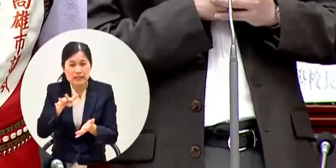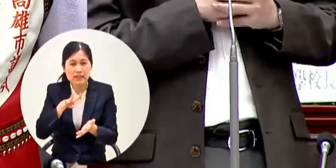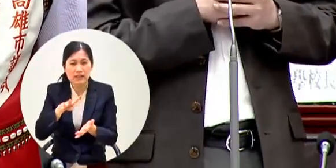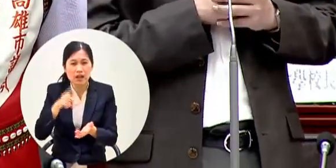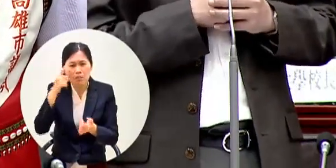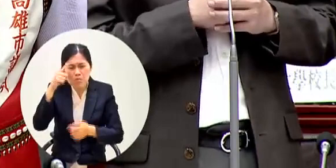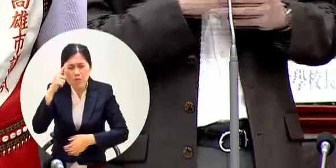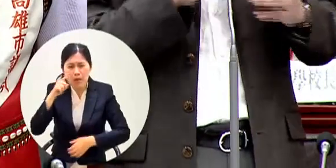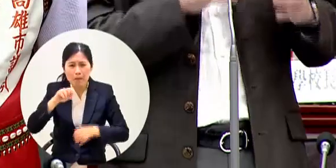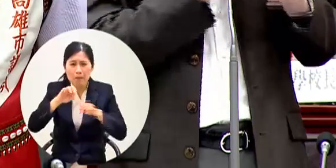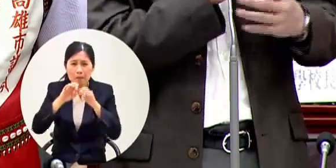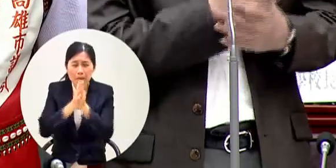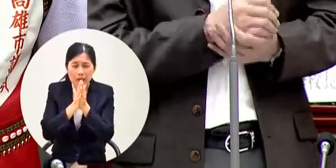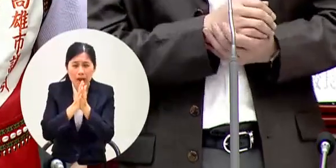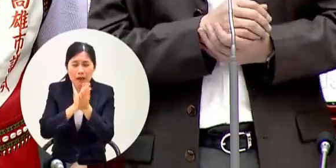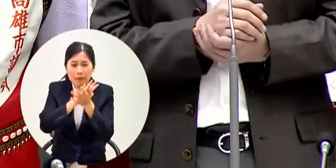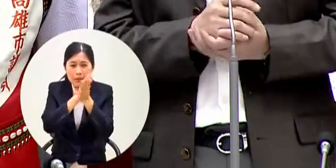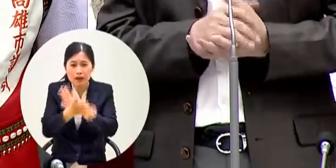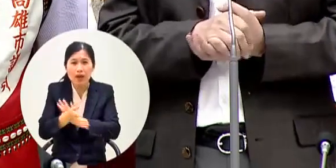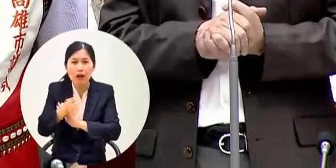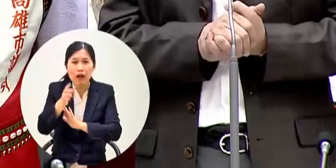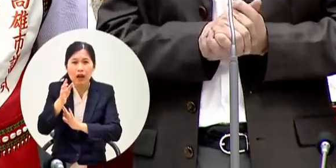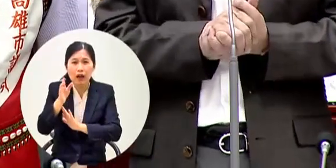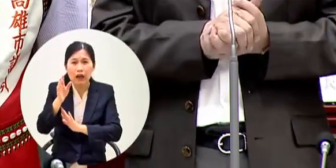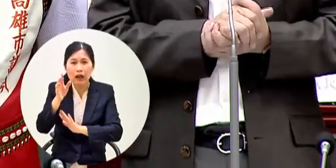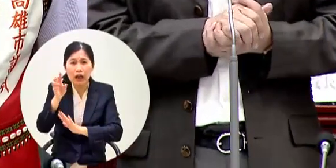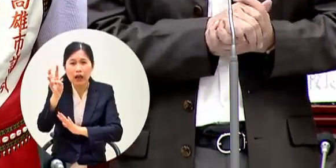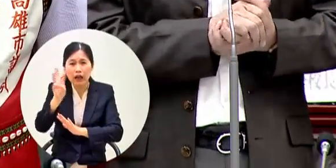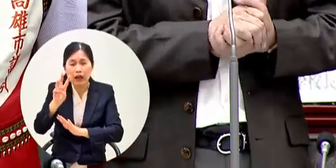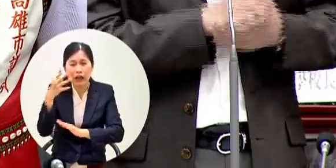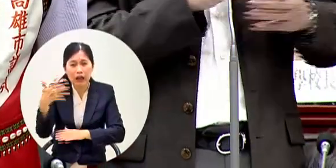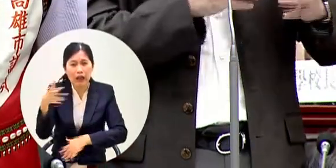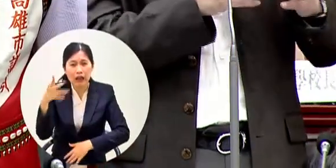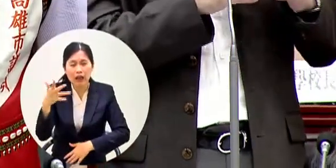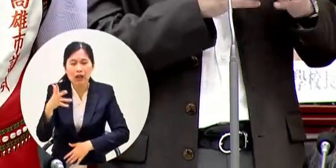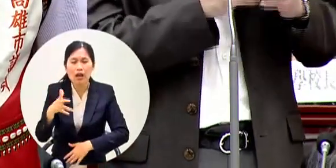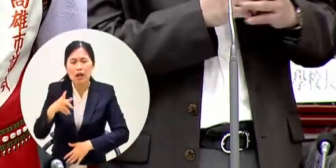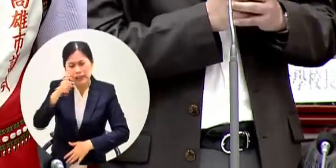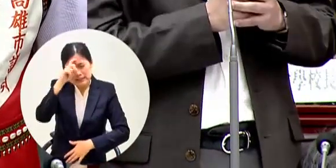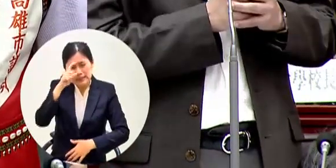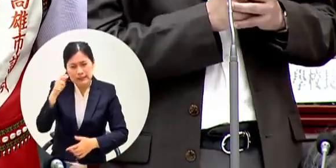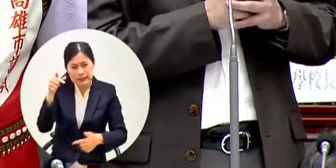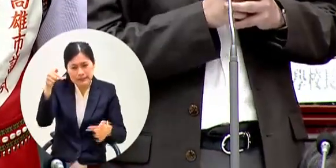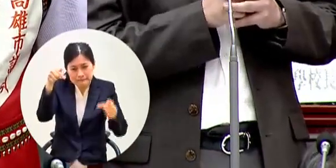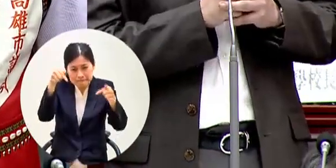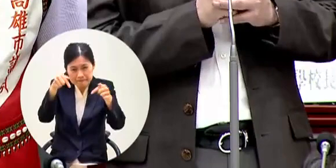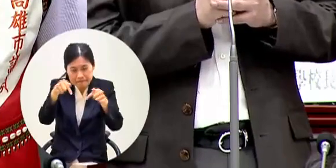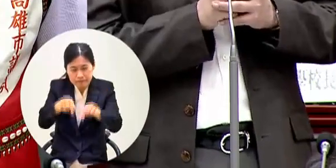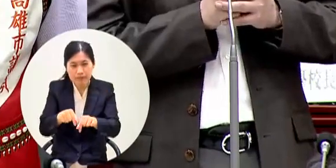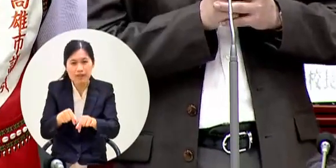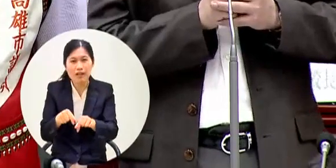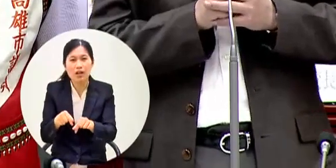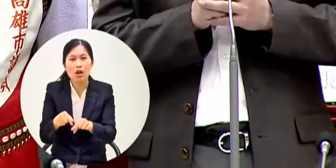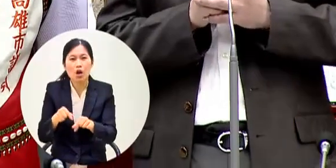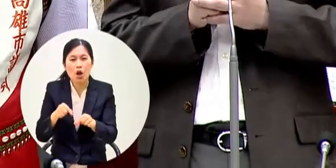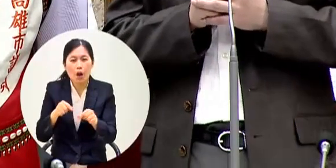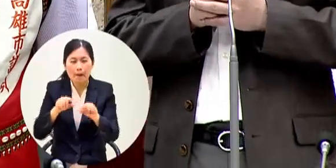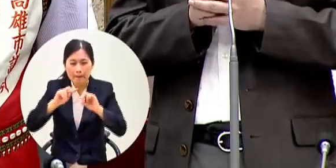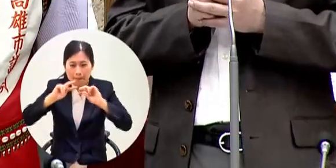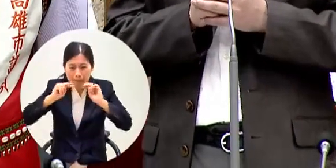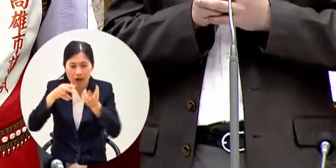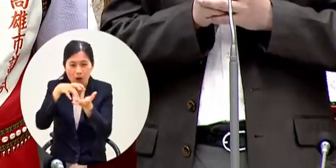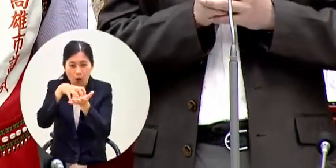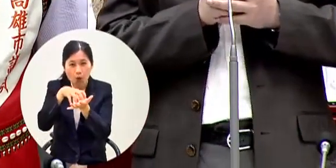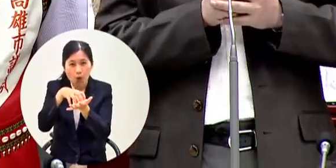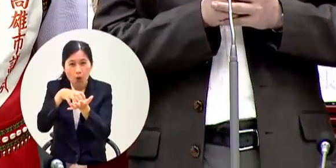是做成类似果冻式的东西，因为天然的爱玉它隔天哦，它就会变成又变成水，